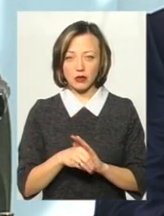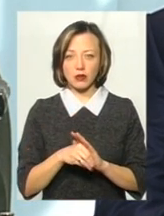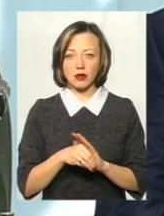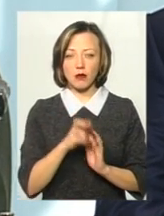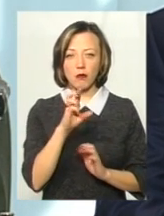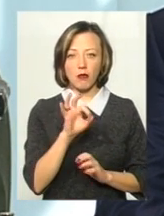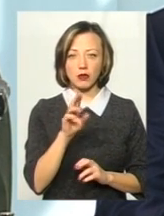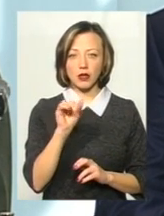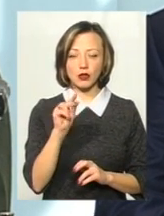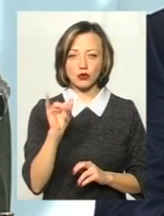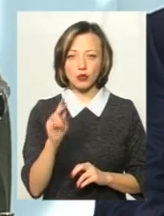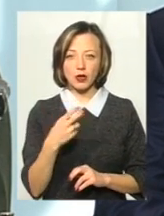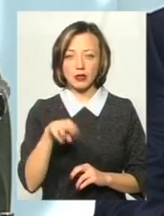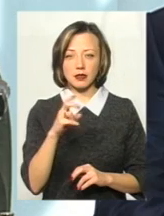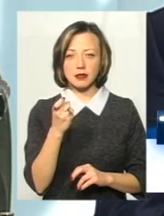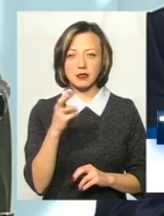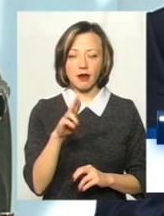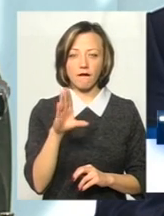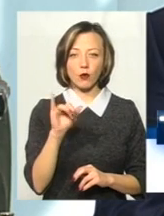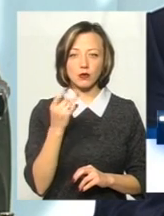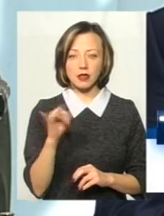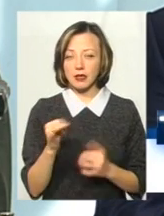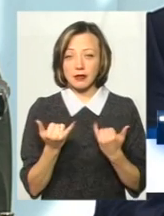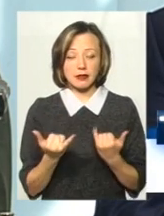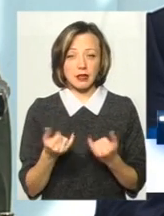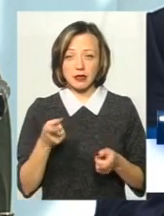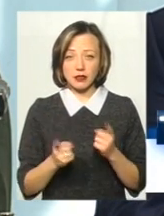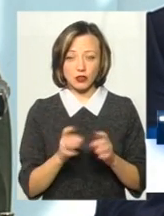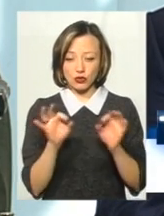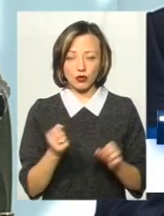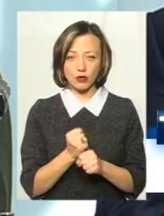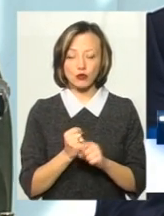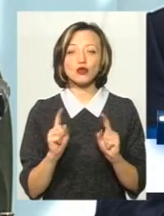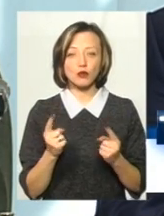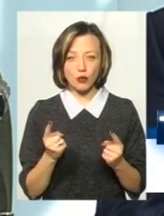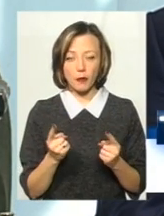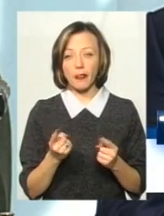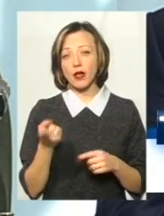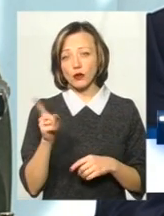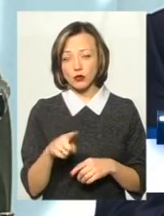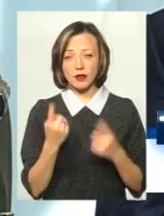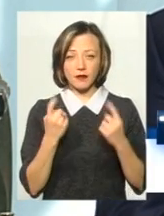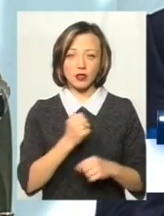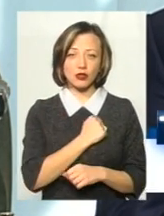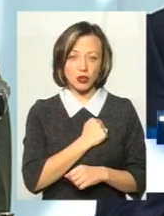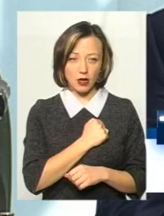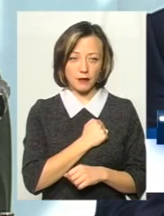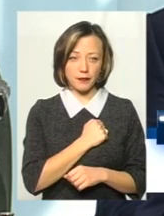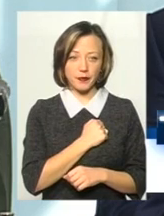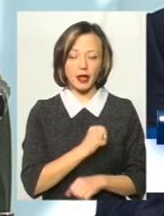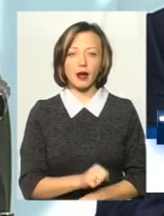Сергій Бондарчук і Микола Дзивульський. Але дійсно дотепер нічого не робиться. Чому нічого не робиться? Тому що, на превеликий жаль,